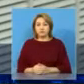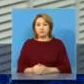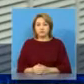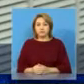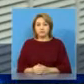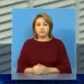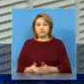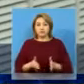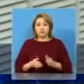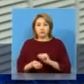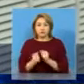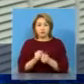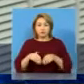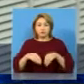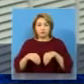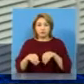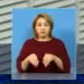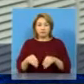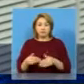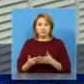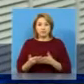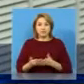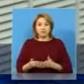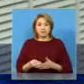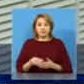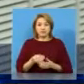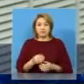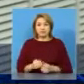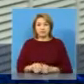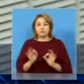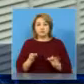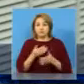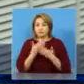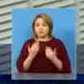Жолымызға шебенкі төгілді, бірақ шебенкі төгілгенмен жол әлі дұрыс жасалған жоқ.